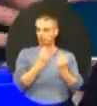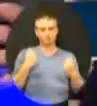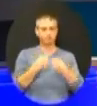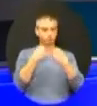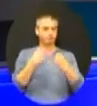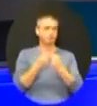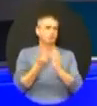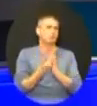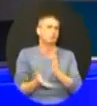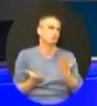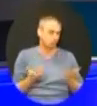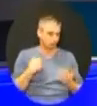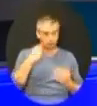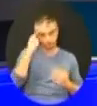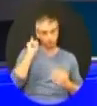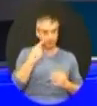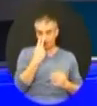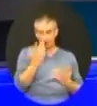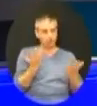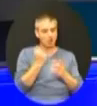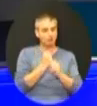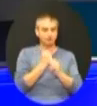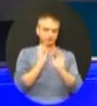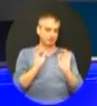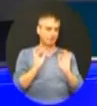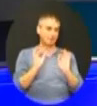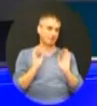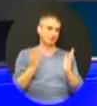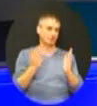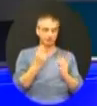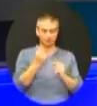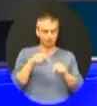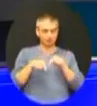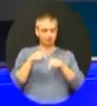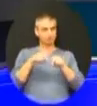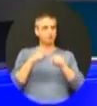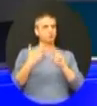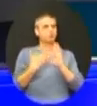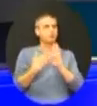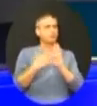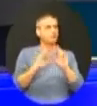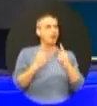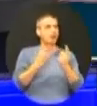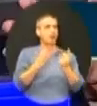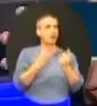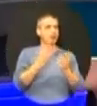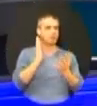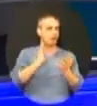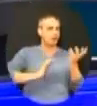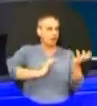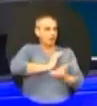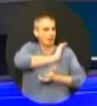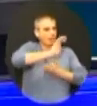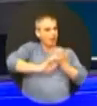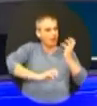התנגשויות מיותרות אני חושבת שצריך לראות איך עושים באמת תסלחו לי איך הולכים מעט אחורה ובודקים מה קרה שהמערכת ניתה כל כך